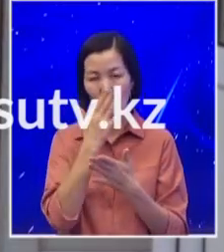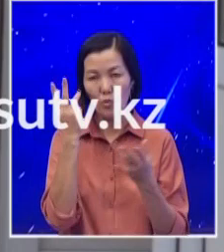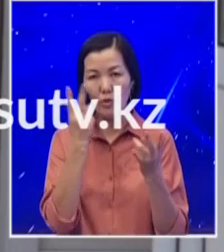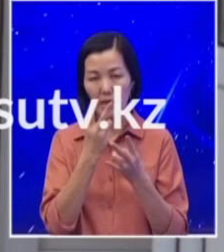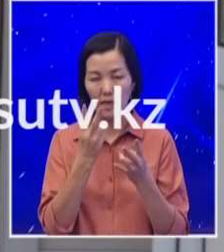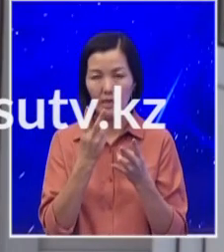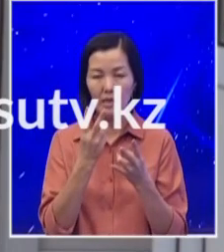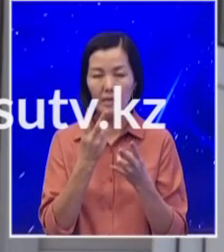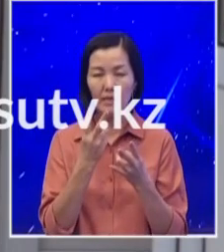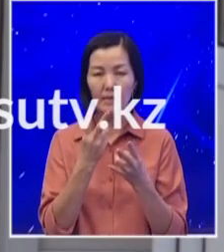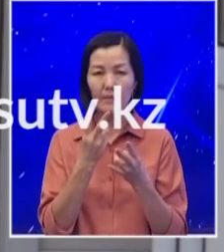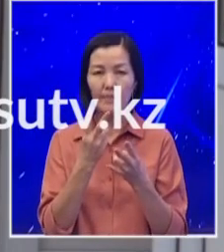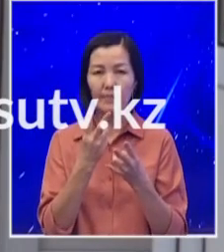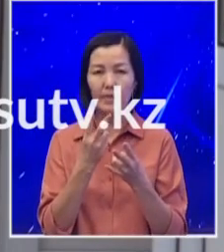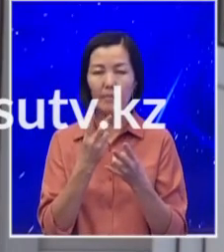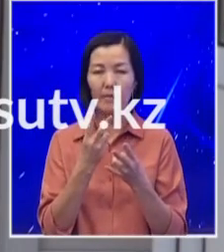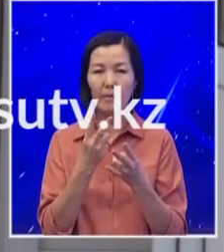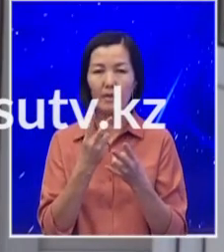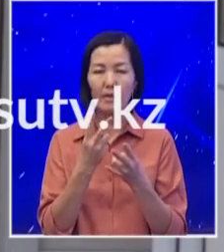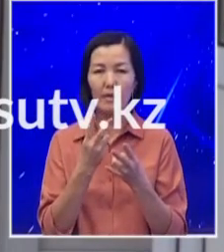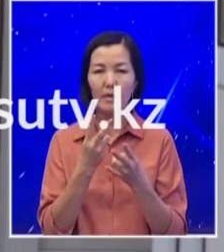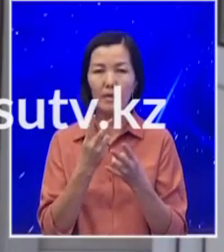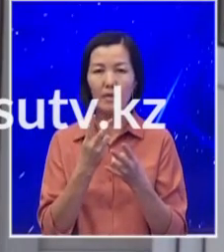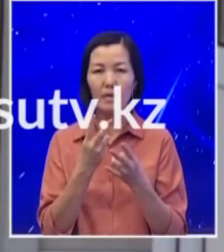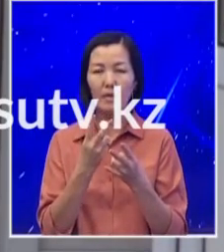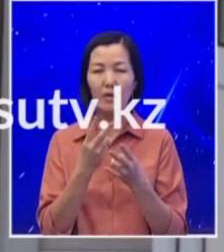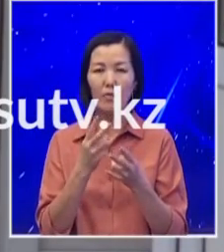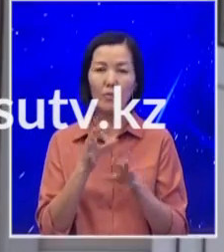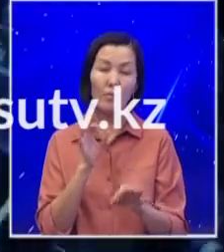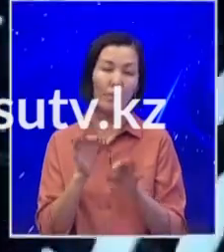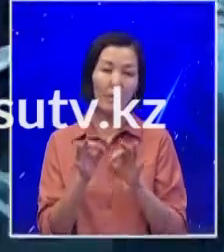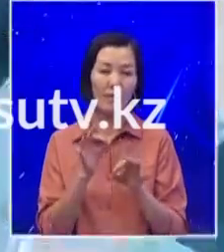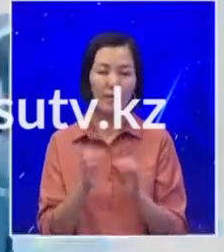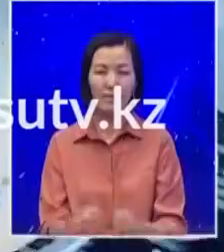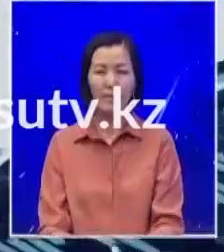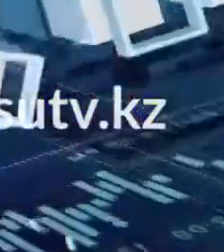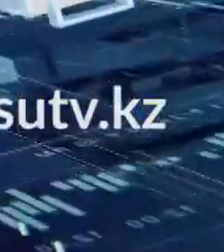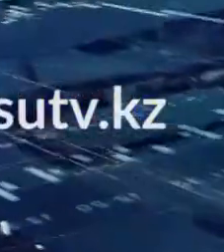ондай жаңағы әсерлер, ол қалыпты жағдай деп саналады.